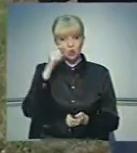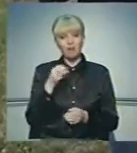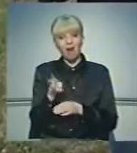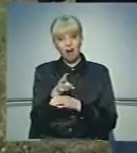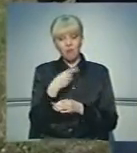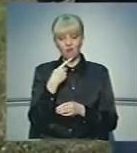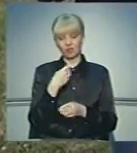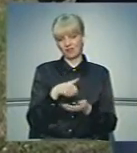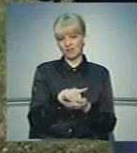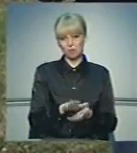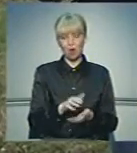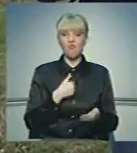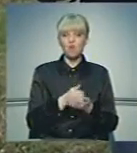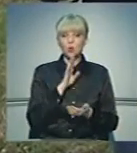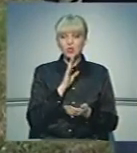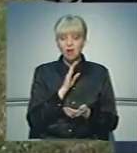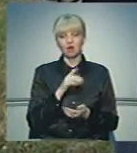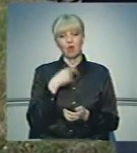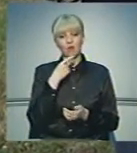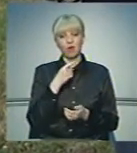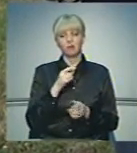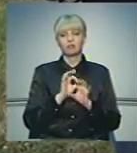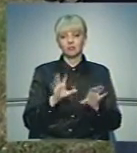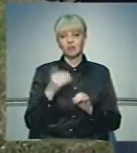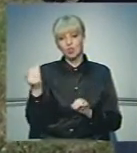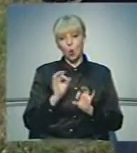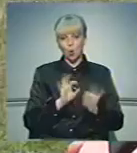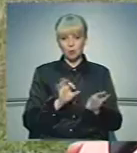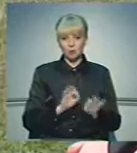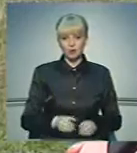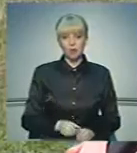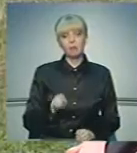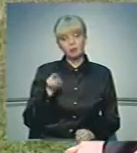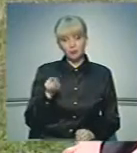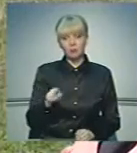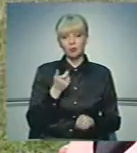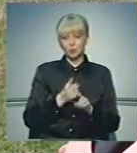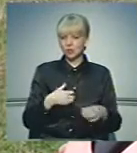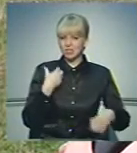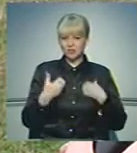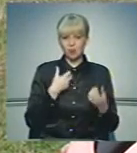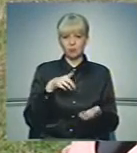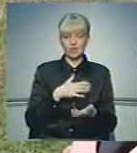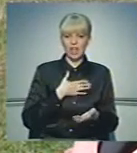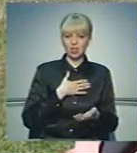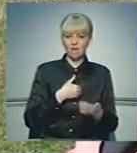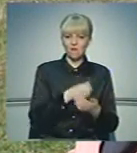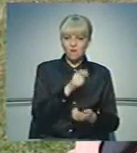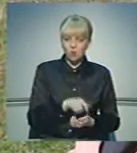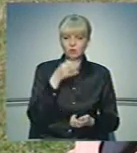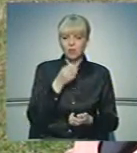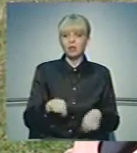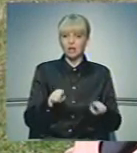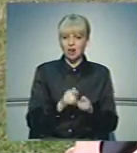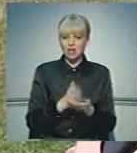камеру відмовився, однак волонтерка Юлія Добрюк переповідає його розповідь. Він дуже схвильований підійшов до наших волонтерів і сказав, що тут є